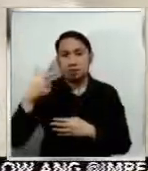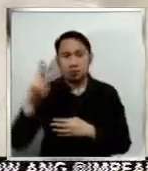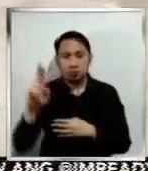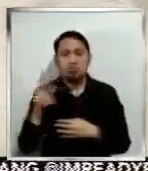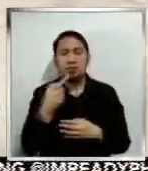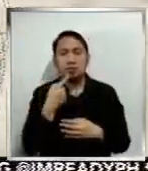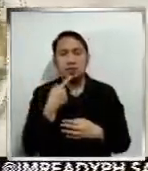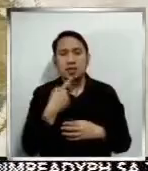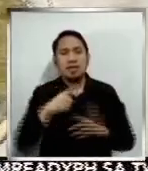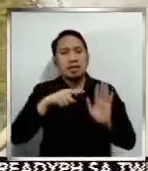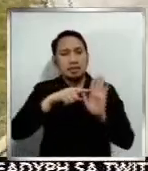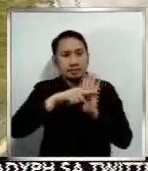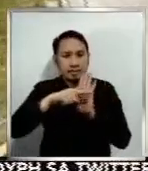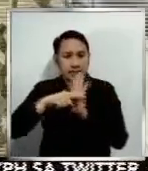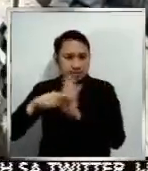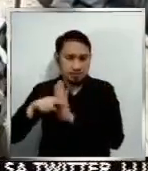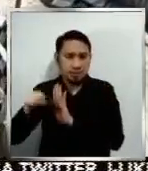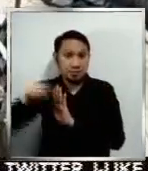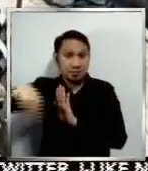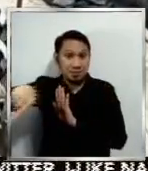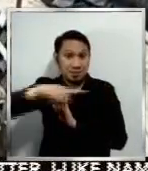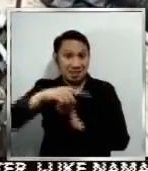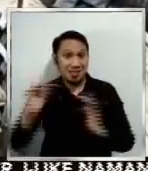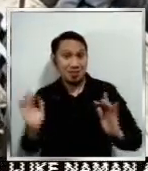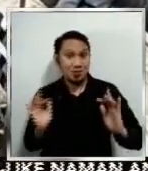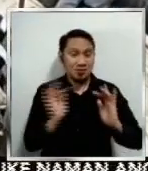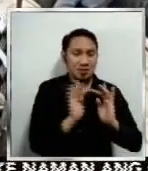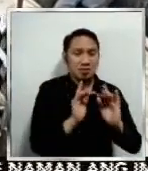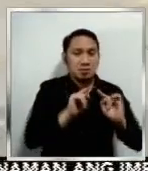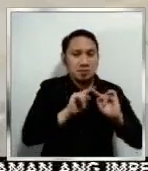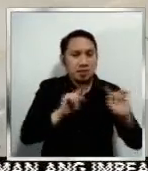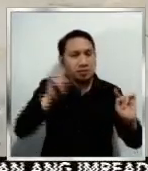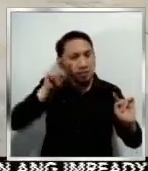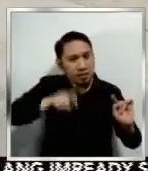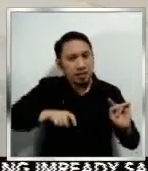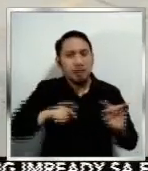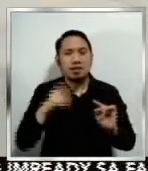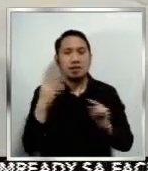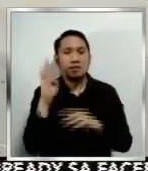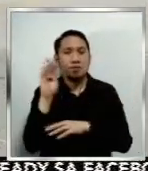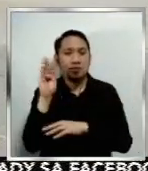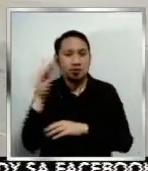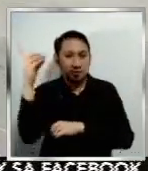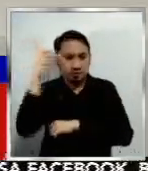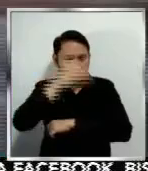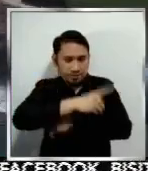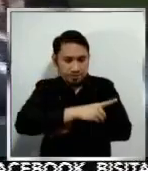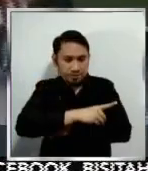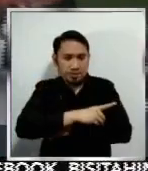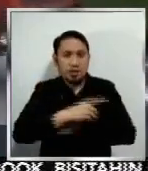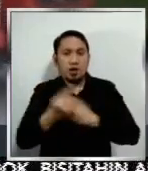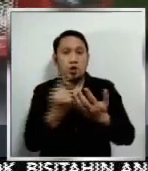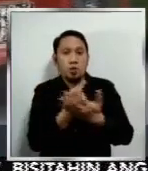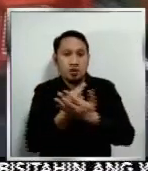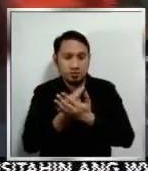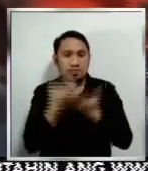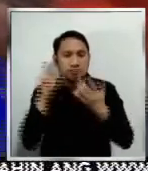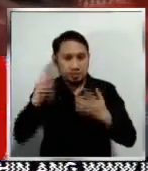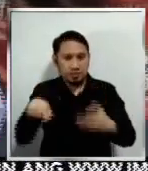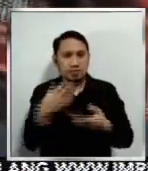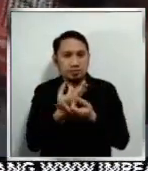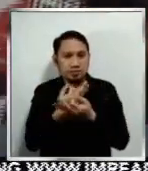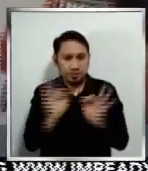ang mga close contact ng pasyente. Pero kailangan pa rin nilang tapusin ang kanilang 14-day quarantine. Nanawagan naman ng